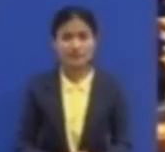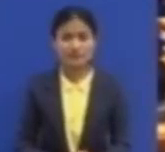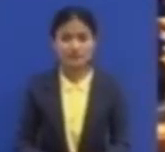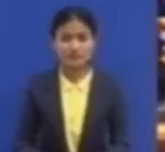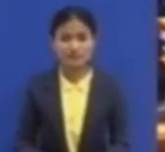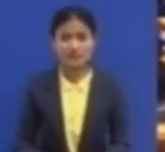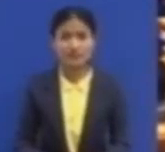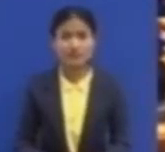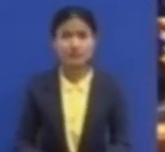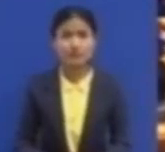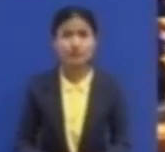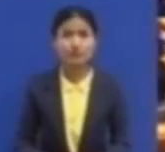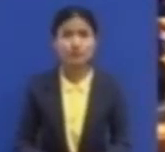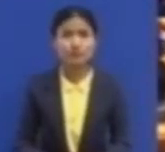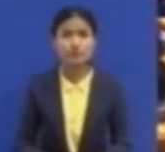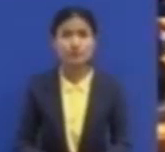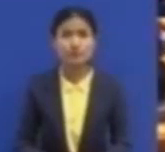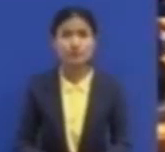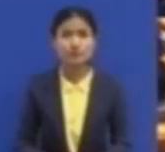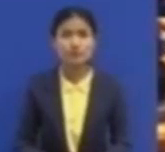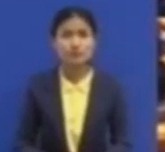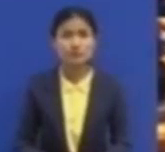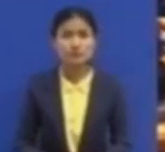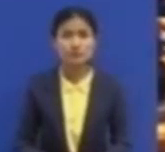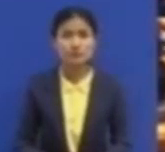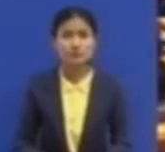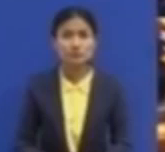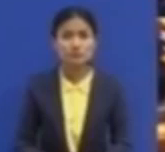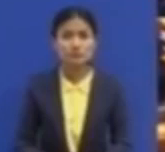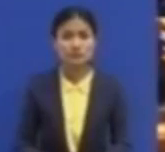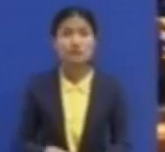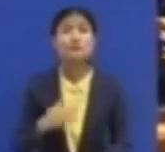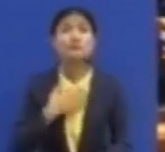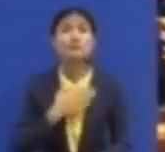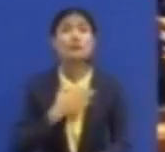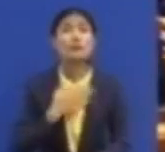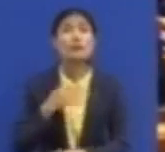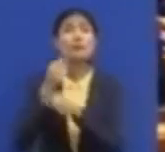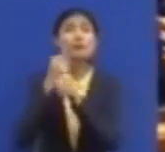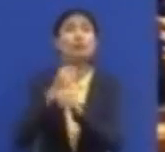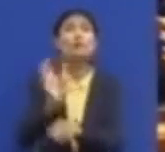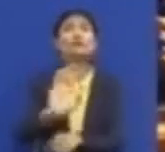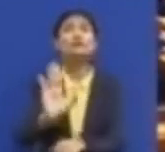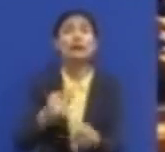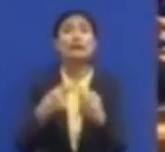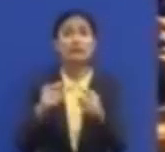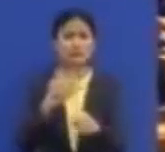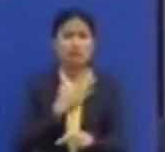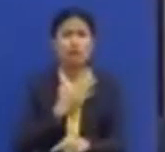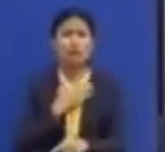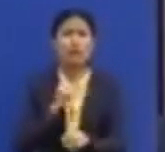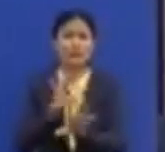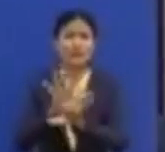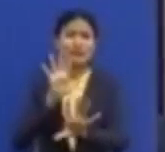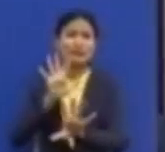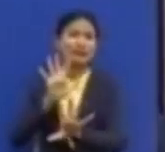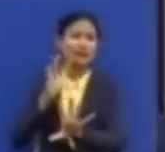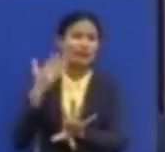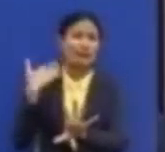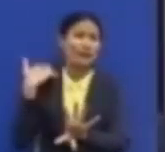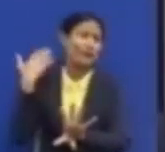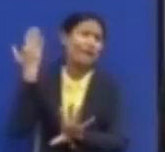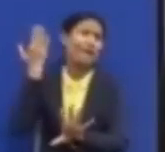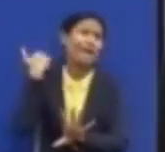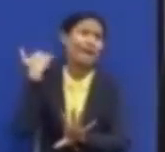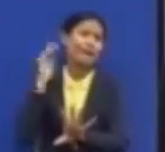ครับท่านประธานครับผมไม่ได้ประท้วงท่านประธานครับแต่ว่าด้านหลังนะครับอยากจะพูดมากเลยครับเพราะว่าเรื่องนี้เป็นเรื่องสำคัญนะ